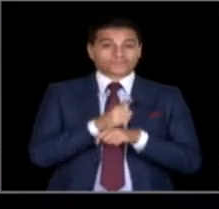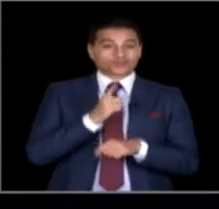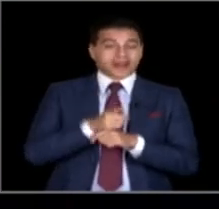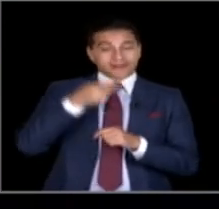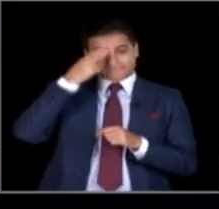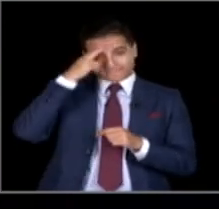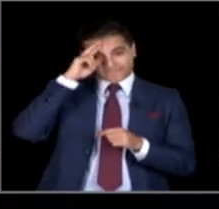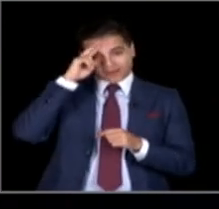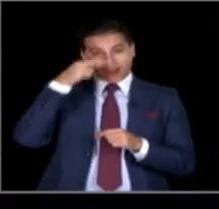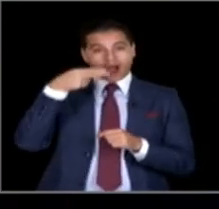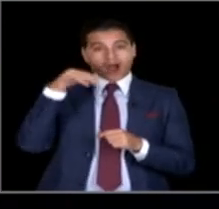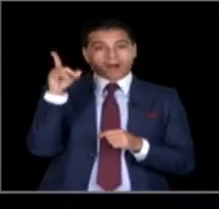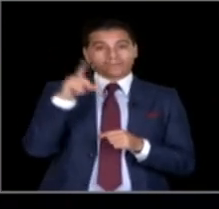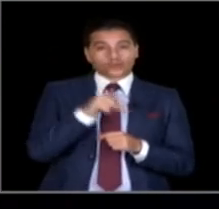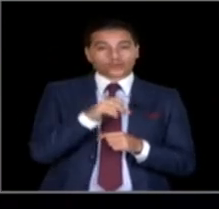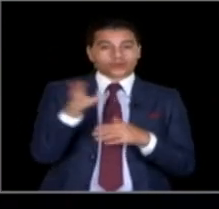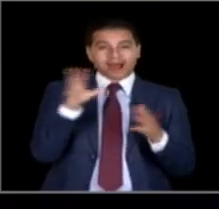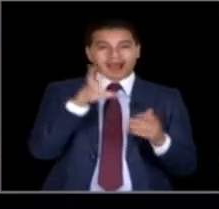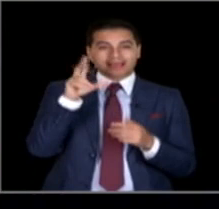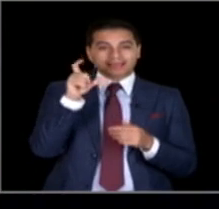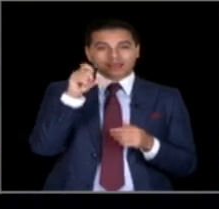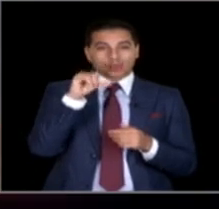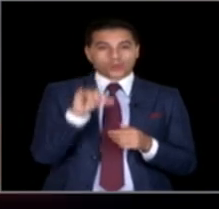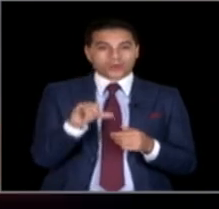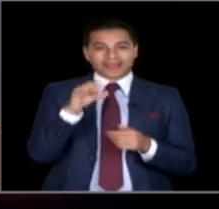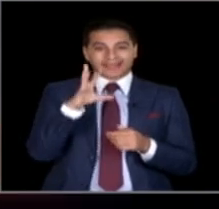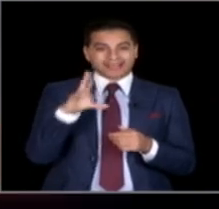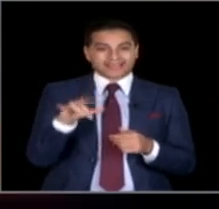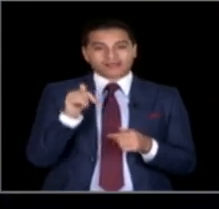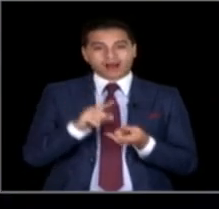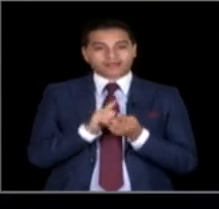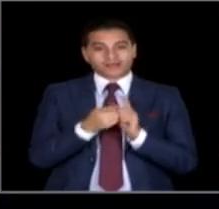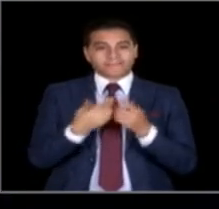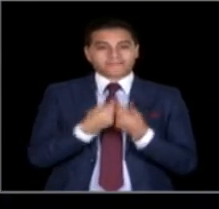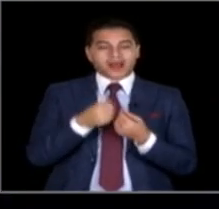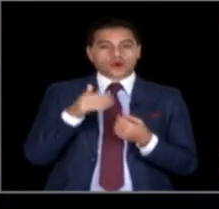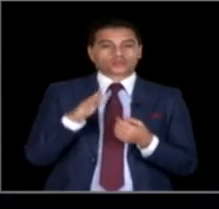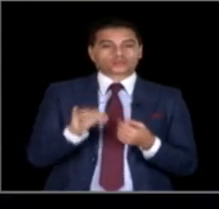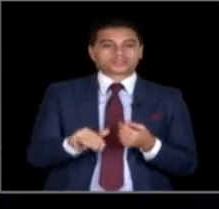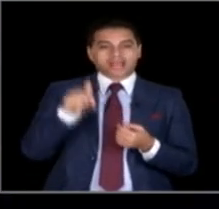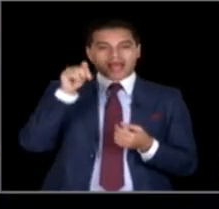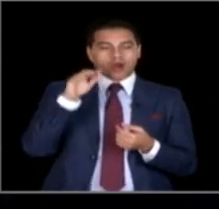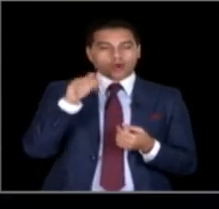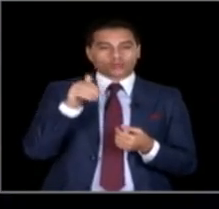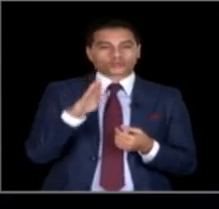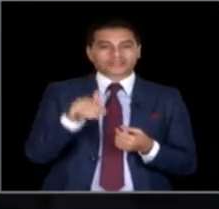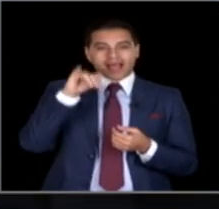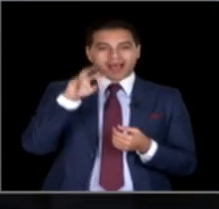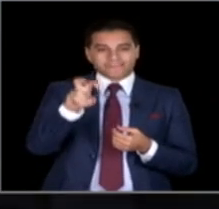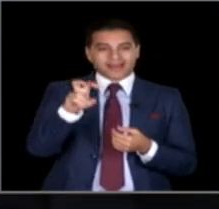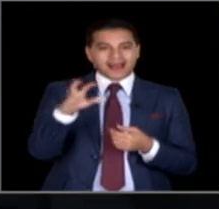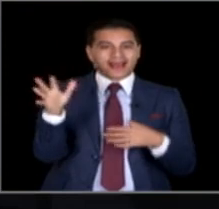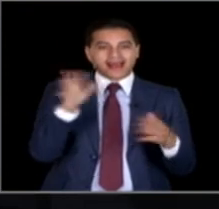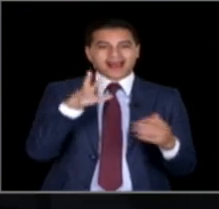الفني عمرو النويه. طبعا. النهاردة أسامة البداوي. بس عمرو